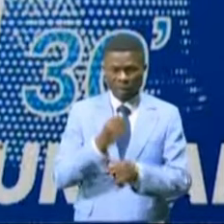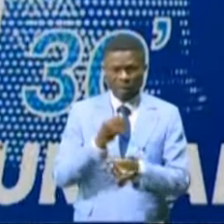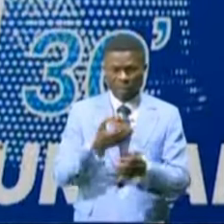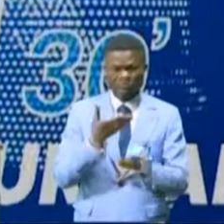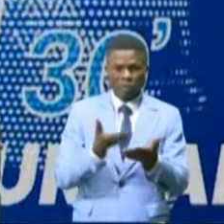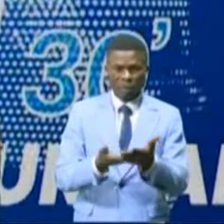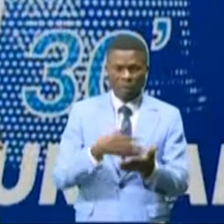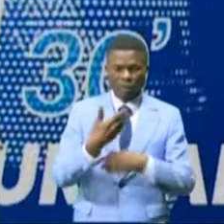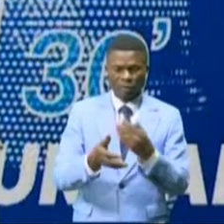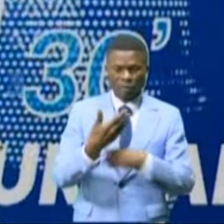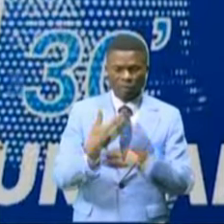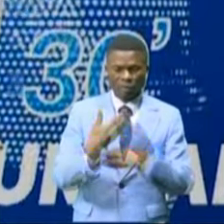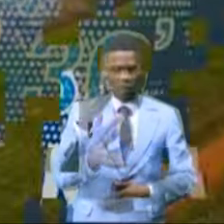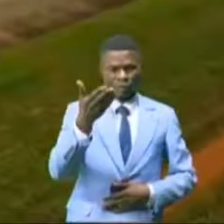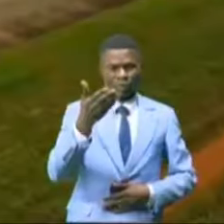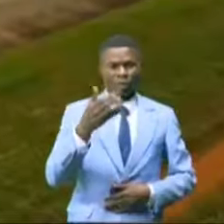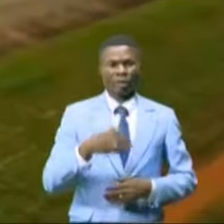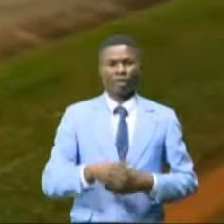ces reportages.